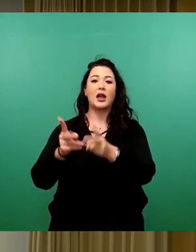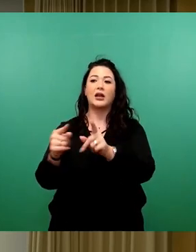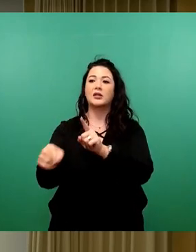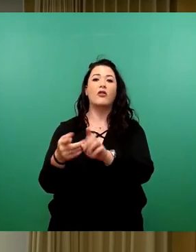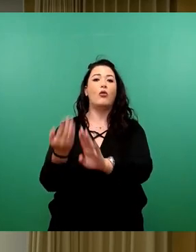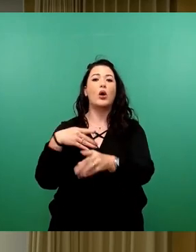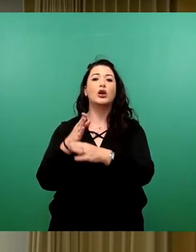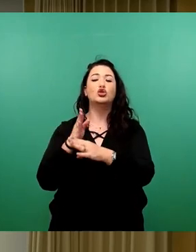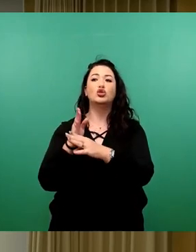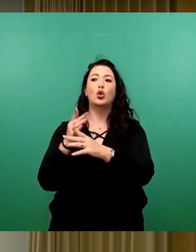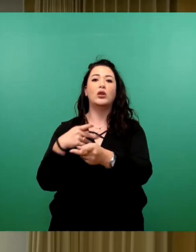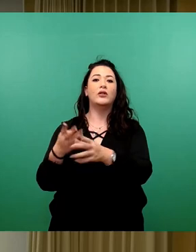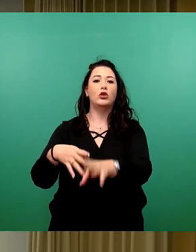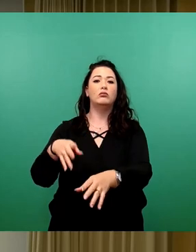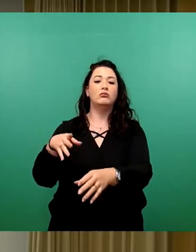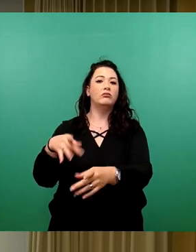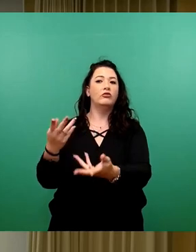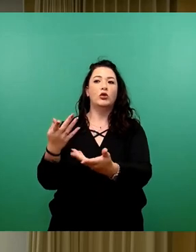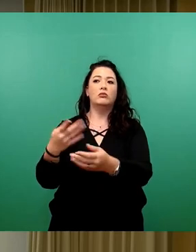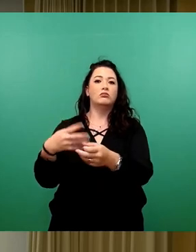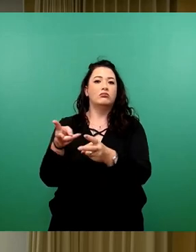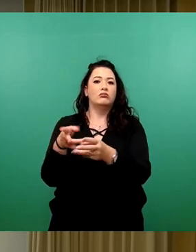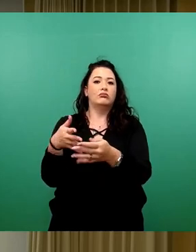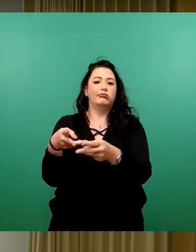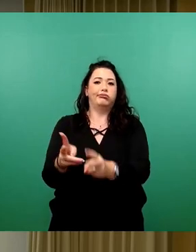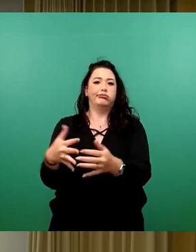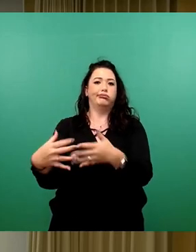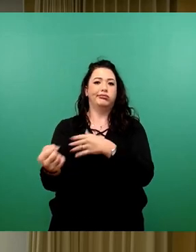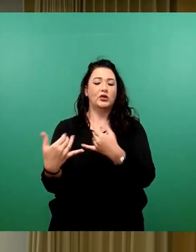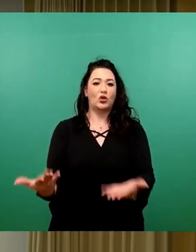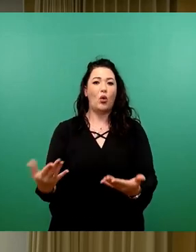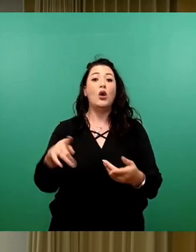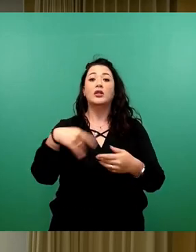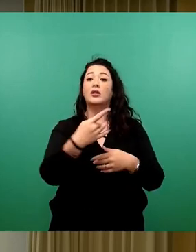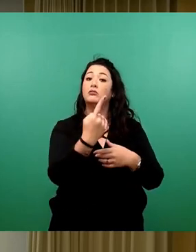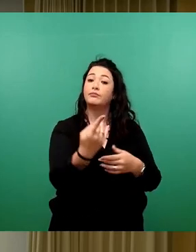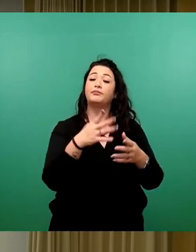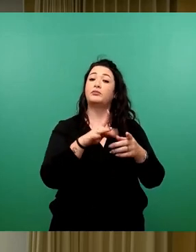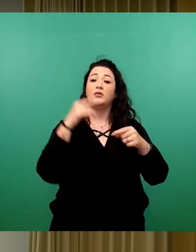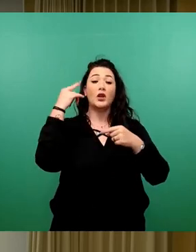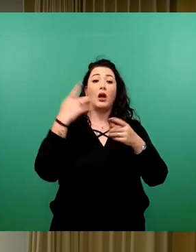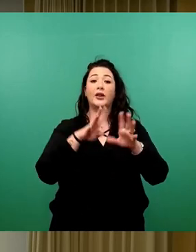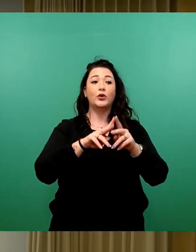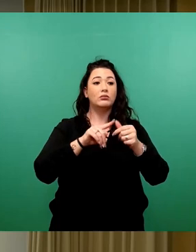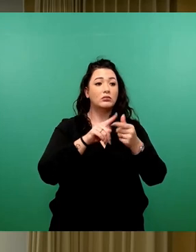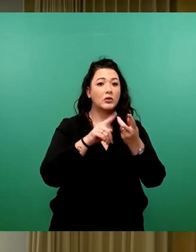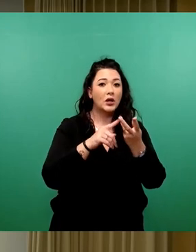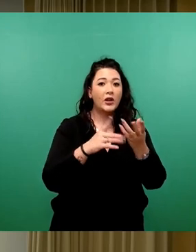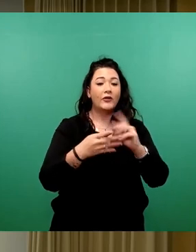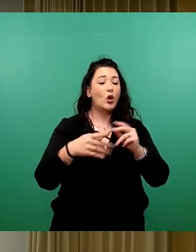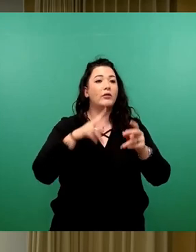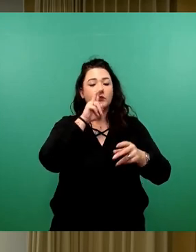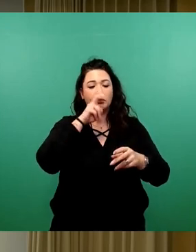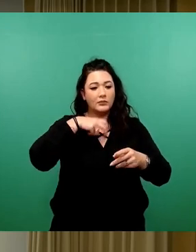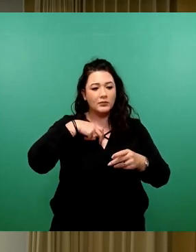Ihre Verwaltung hat dann im Prinzip fadenscheinigste Rechtfertigung hervorgebracht und keinen Punkt der Einsicht beigebracht. Was